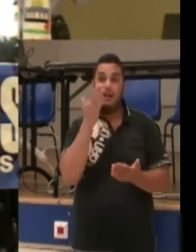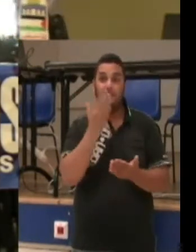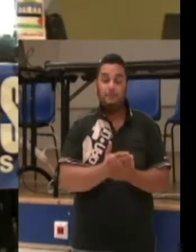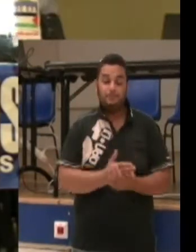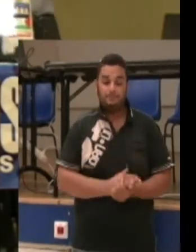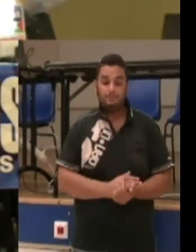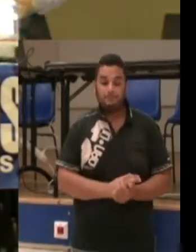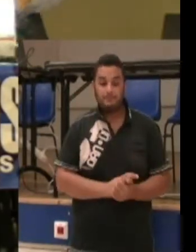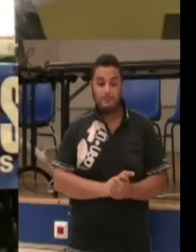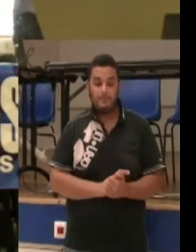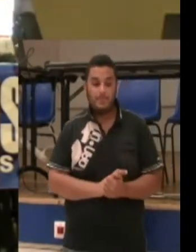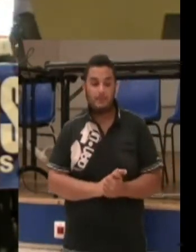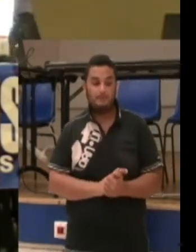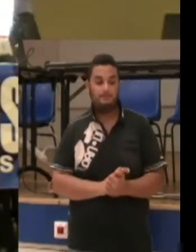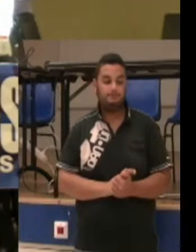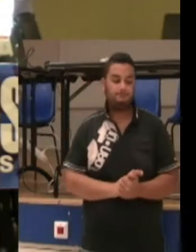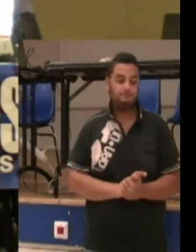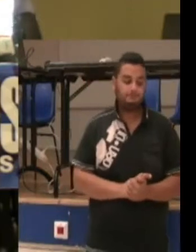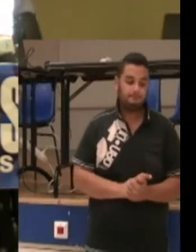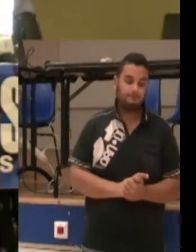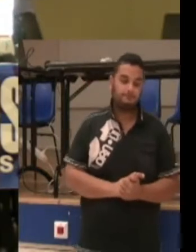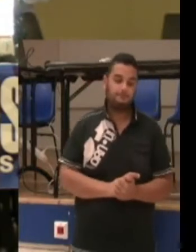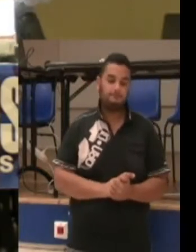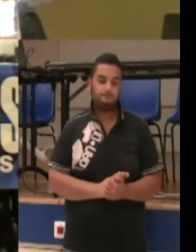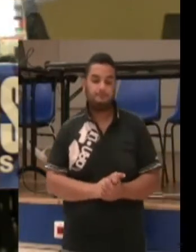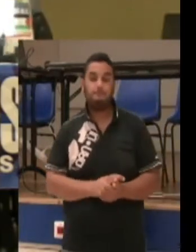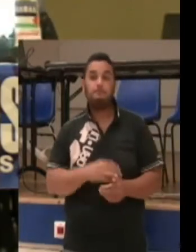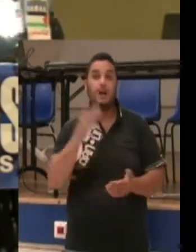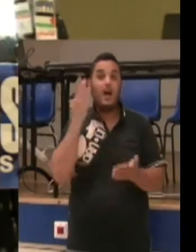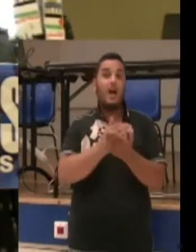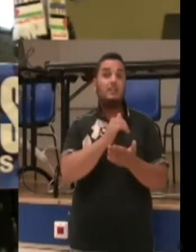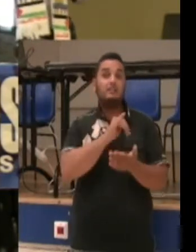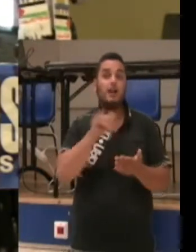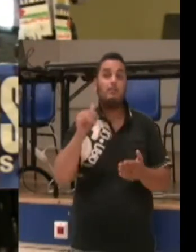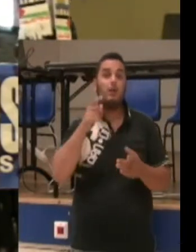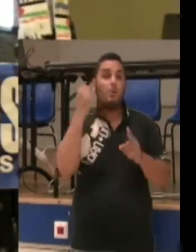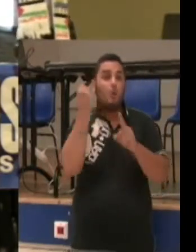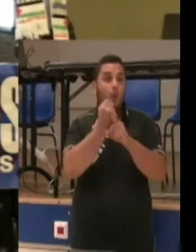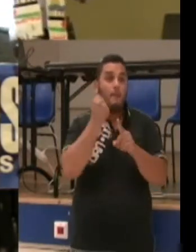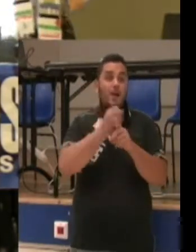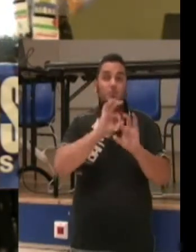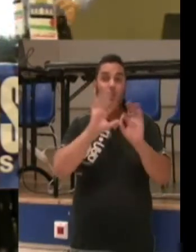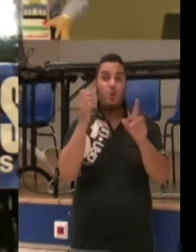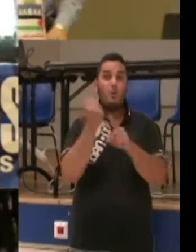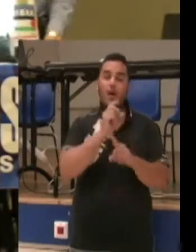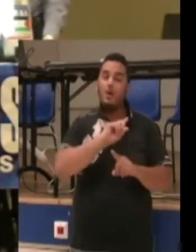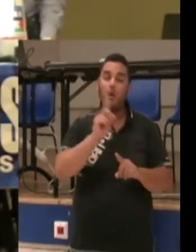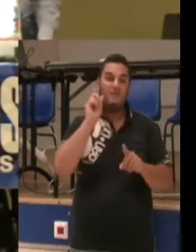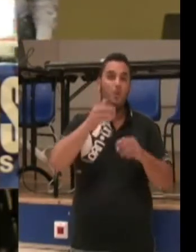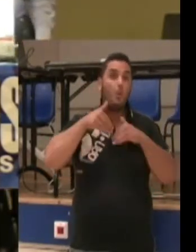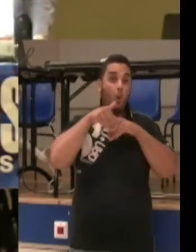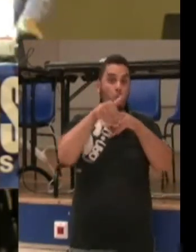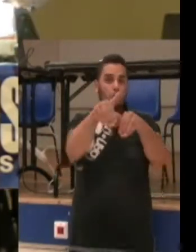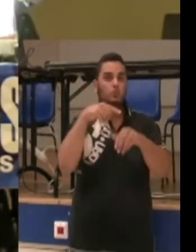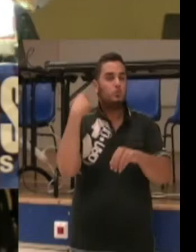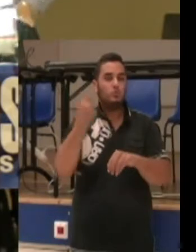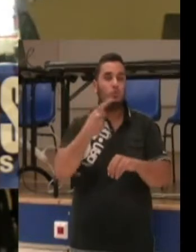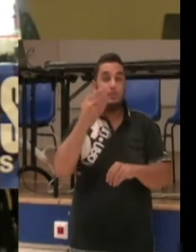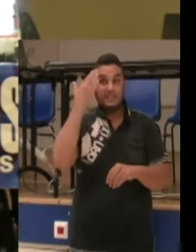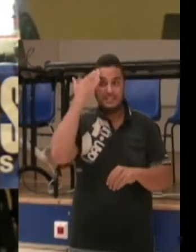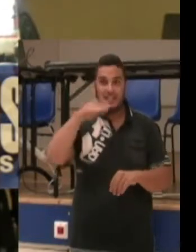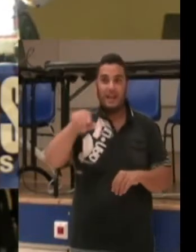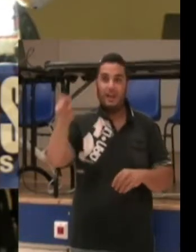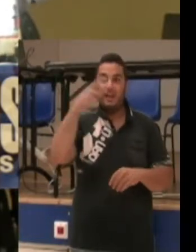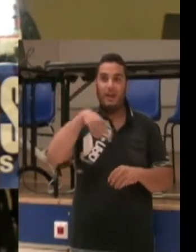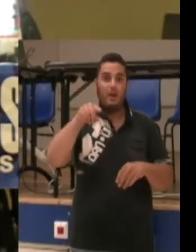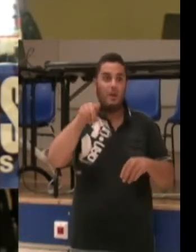il n'arrêtera jamais son combat de la libération et son combat de la dignité. Sachez que